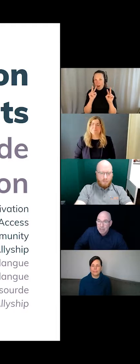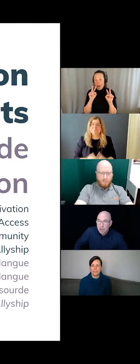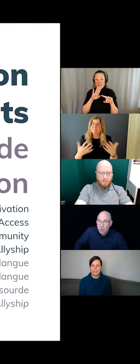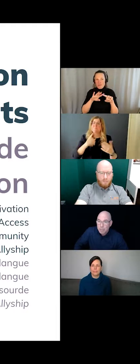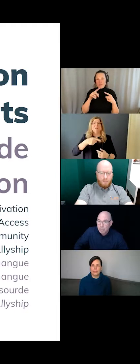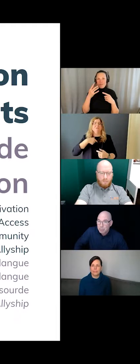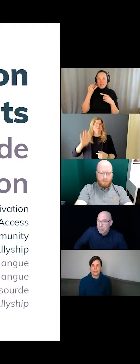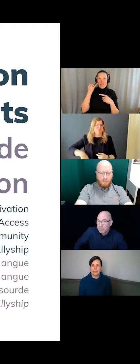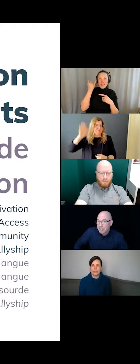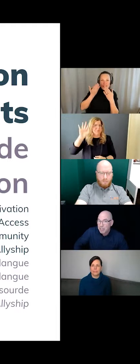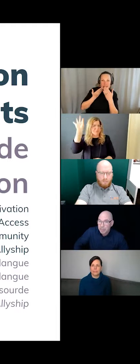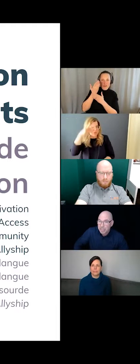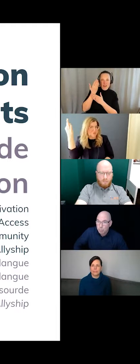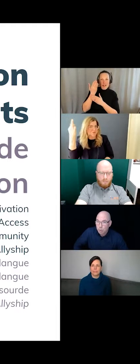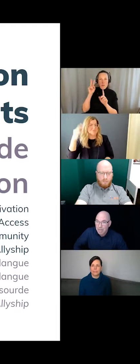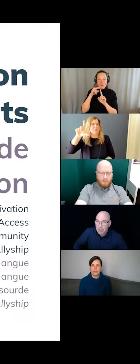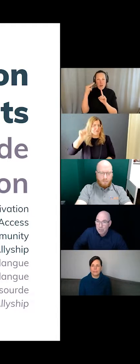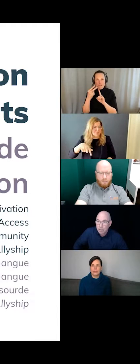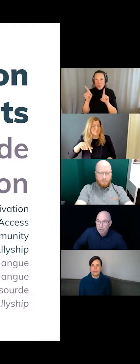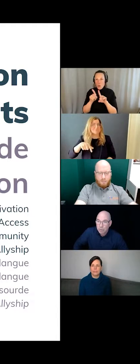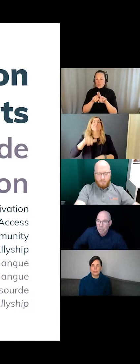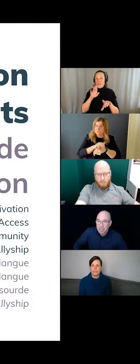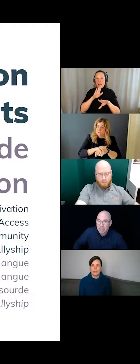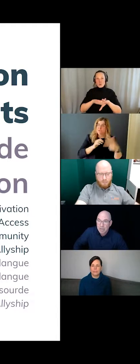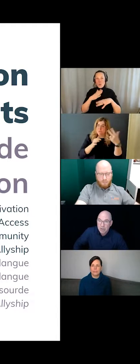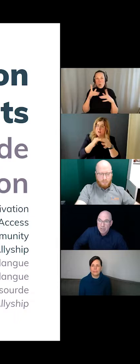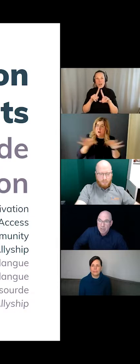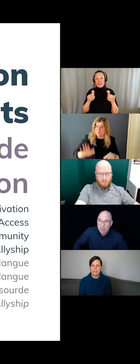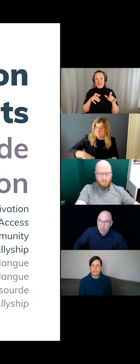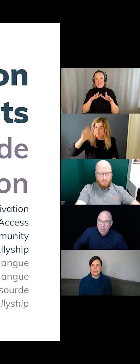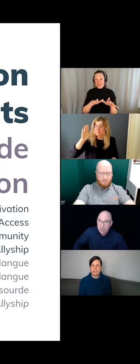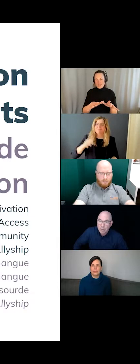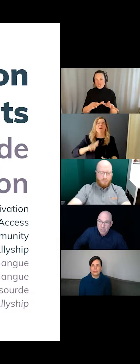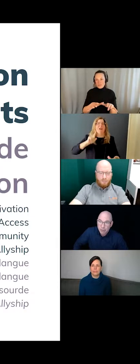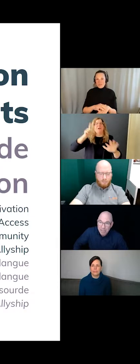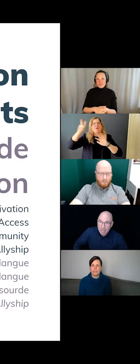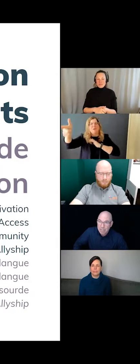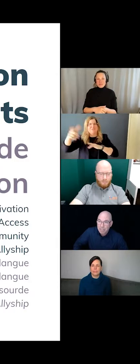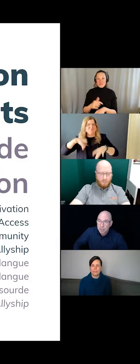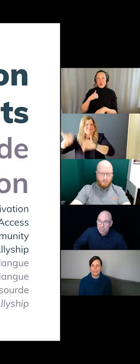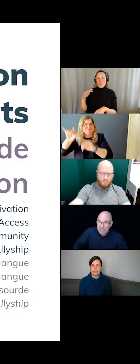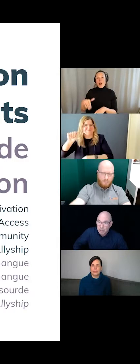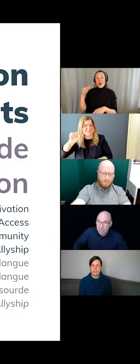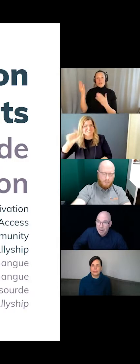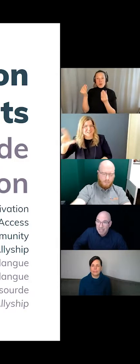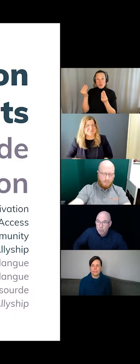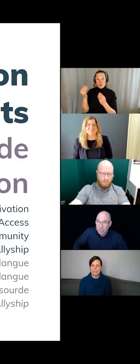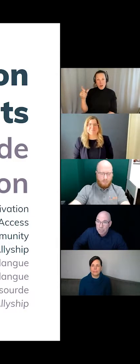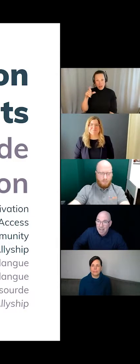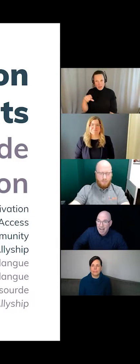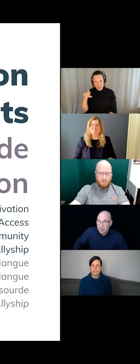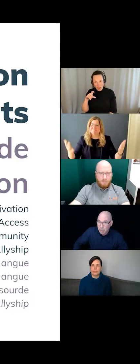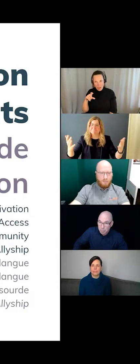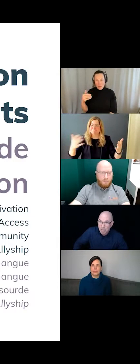qu'on voit, nos points de vue, nos idées d'innovation et aussi les stratégies que nous pouvons appliquer. Donc, j'ai